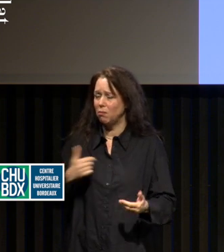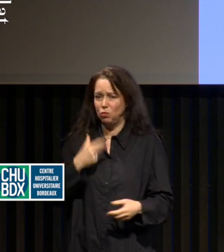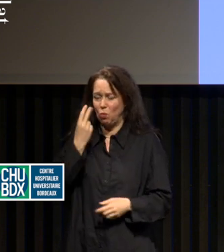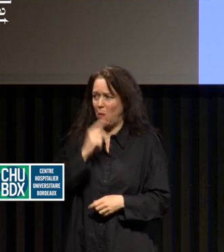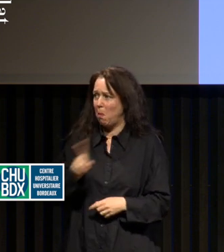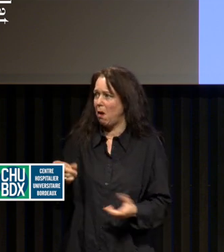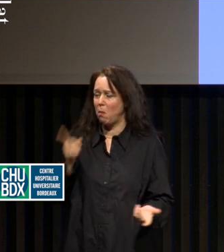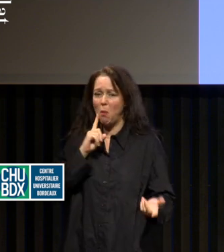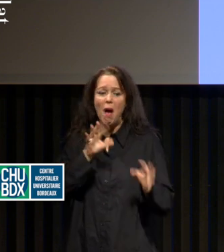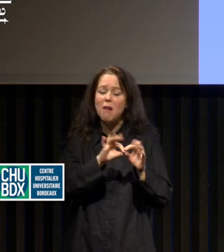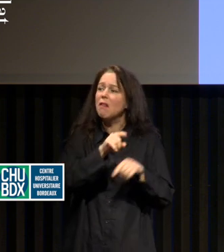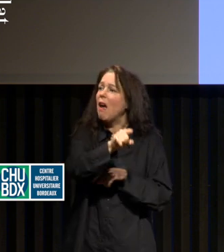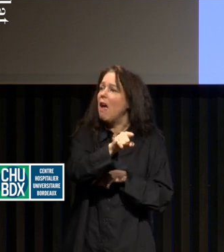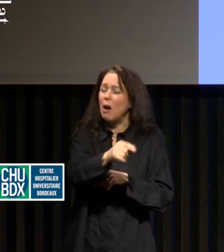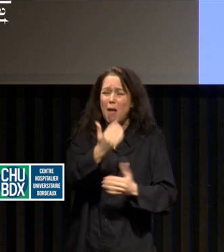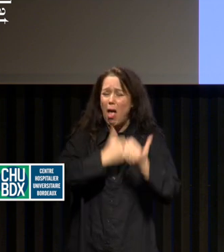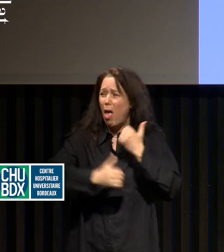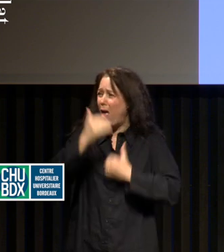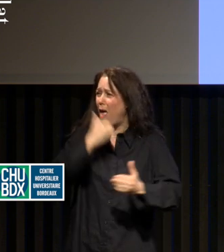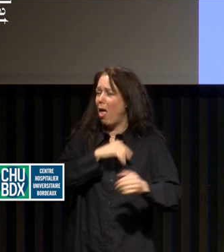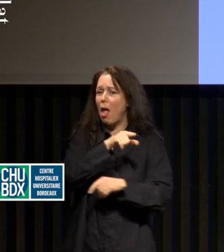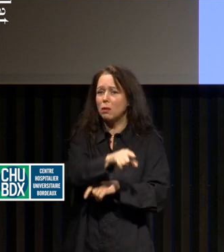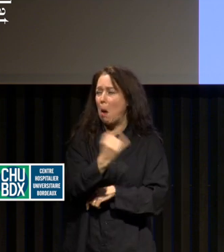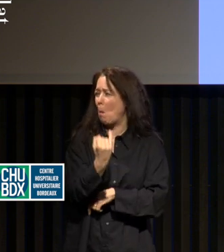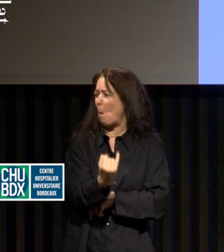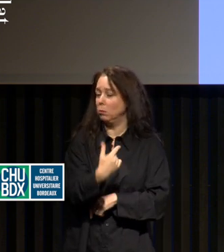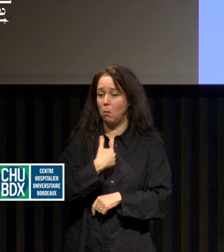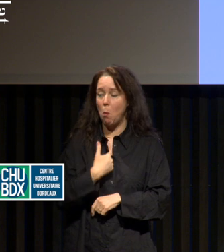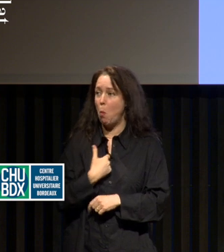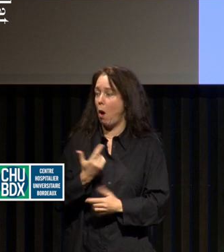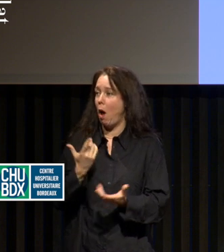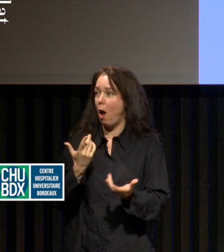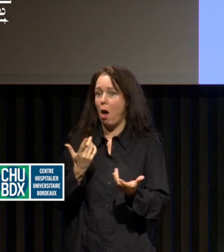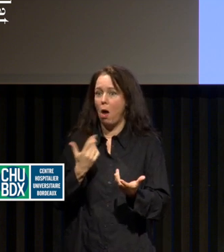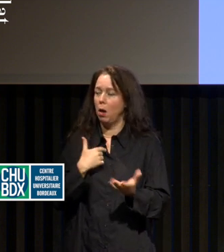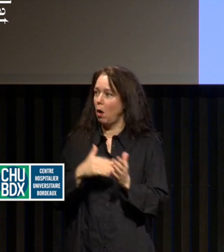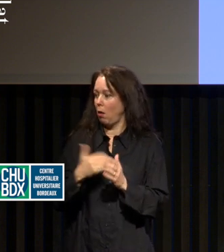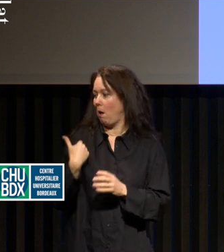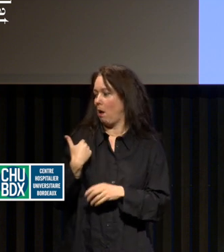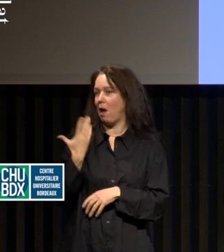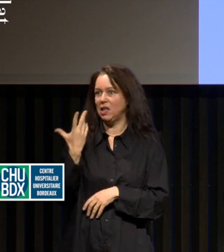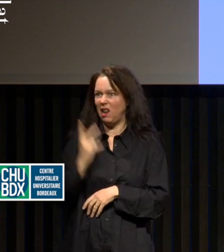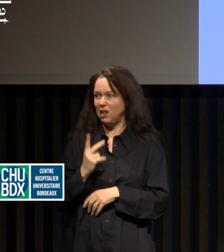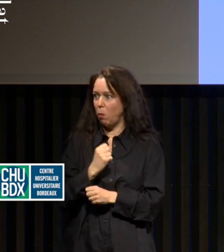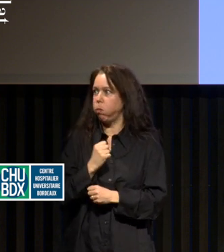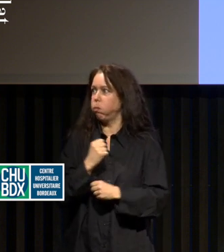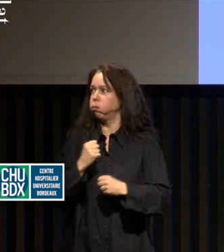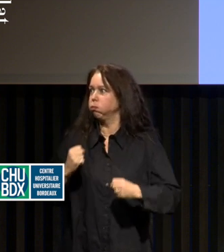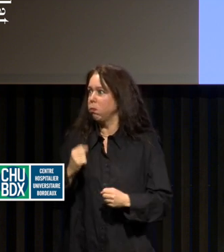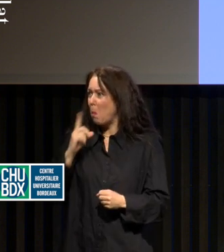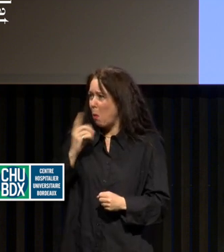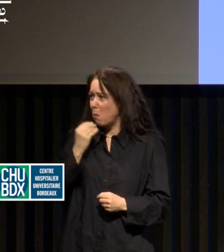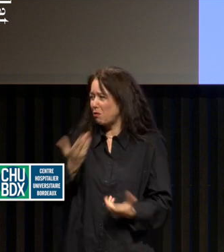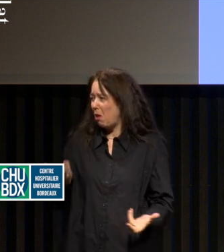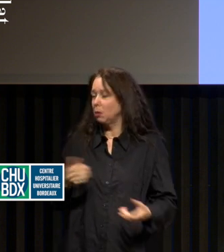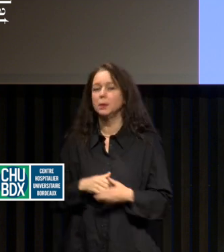pas, mon frère, il fait tout ce qu'il veut, il mange tout ce qu'il veut, il est comme un haricot vert, et puis moi, j'ai encore pris 5 kilos au cours du dernier semestre. » Voilà. Donc, pourquoi ça ? Sans